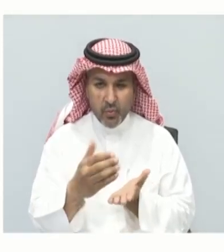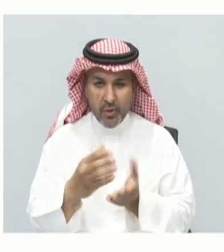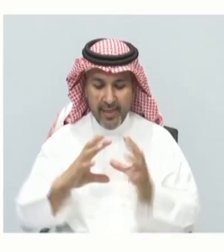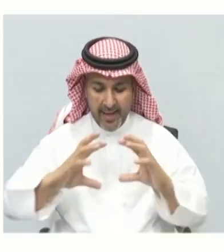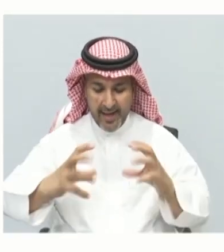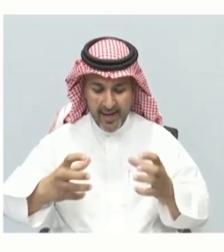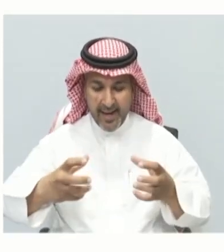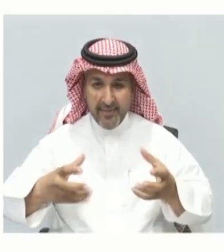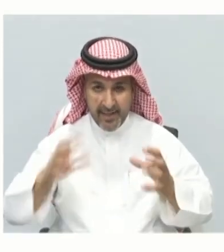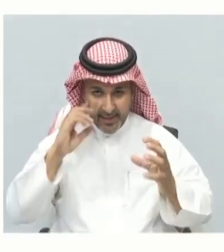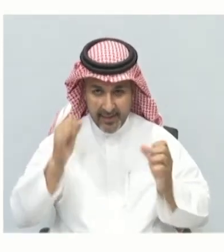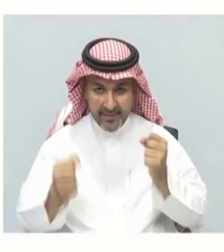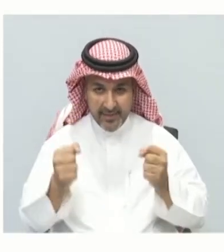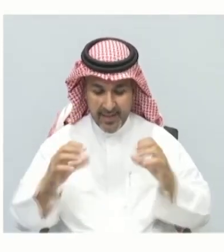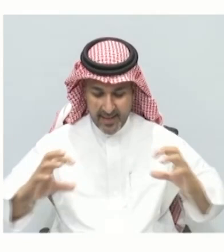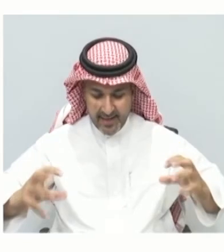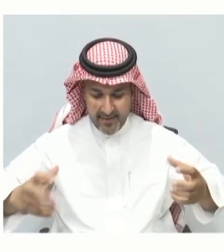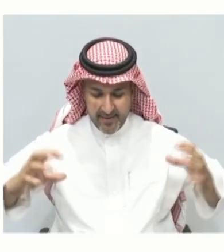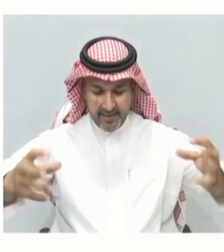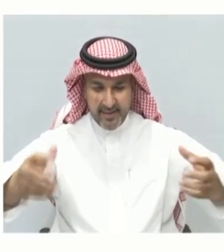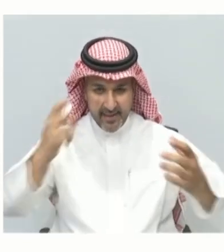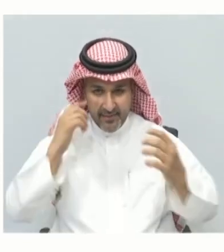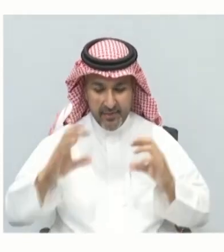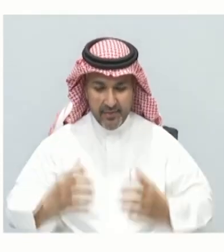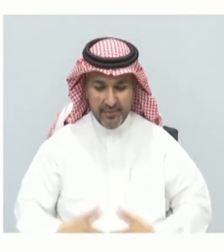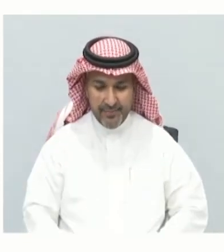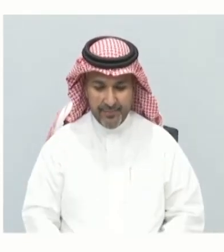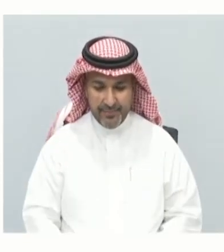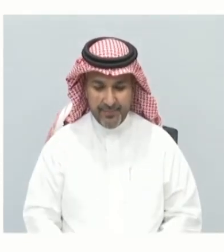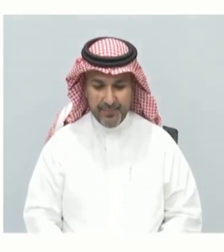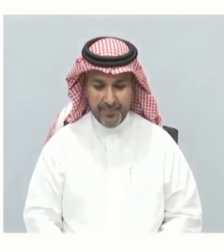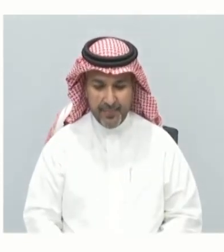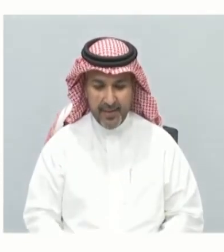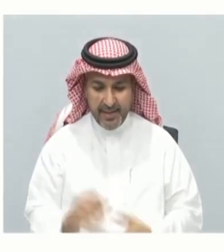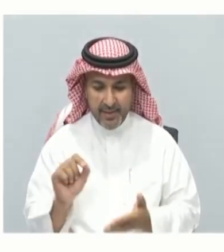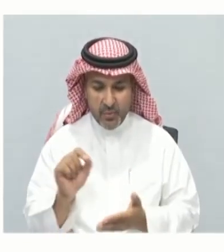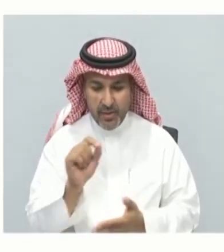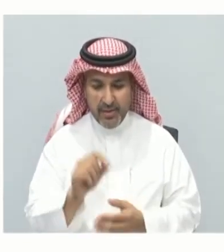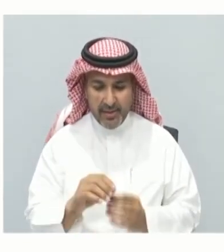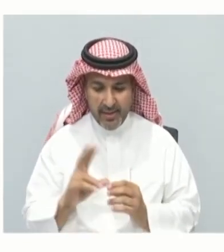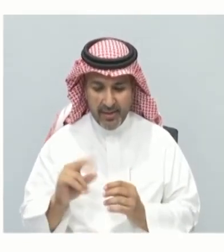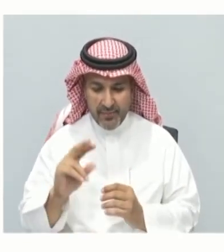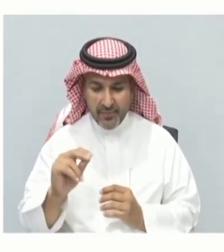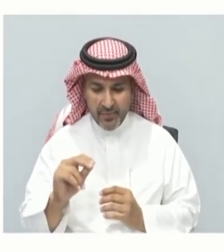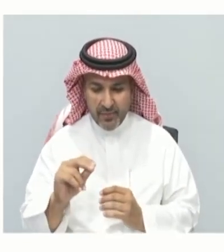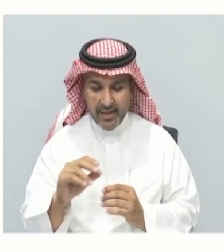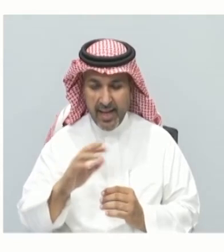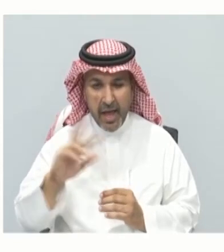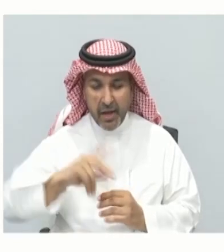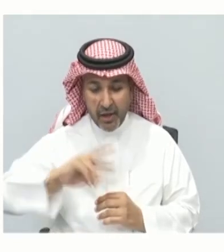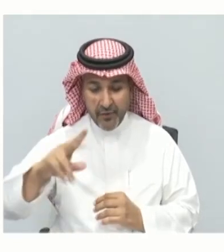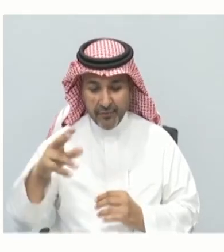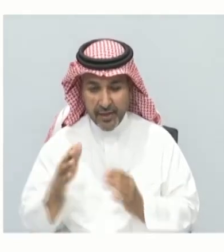الاول او البقعه الاولى البقعه الثانيه الثالثه الرابعه وهكذا لو تلاحظ ان النقاط ليست متساويه كبيره ثم